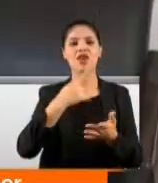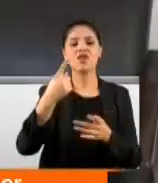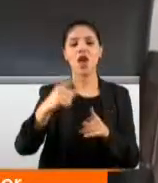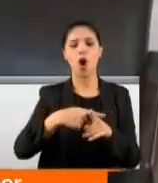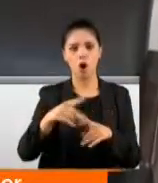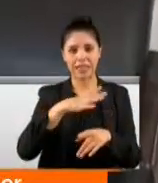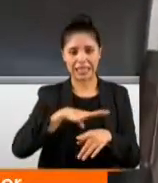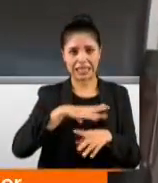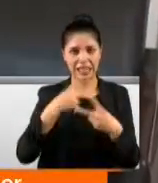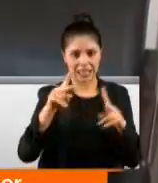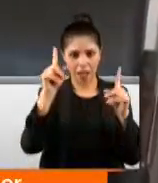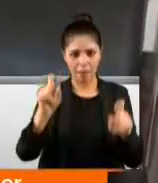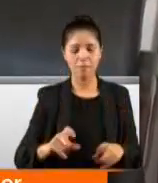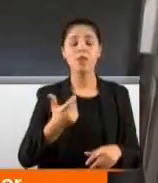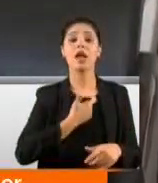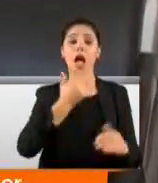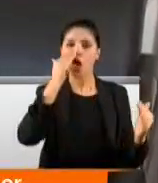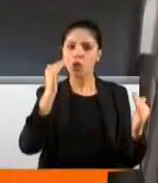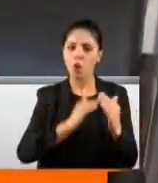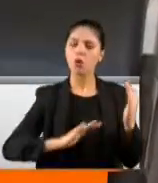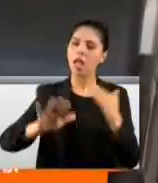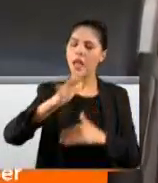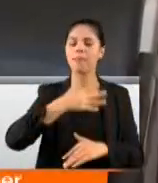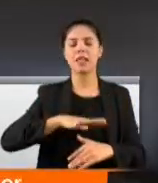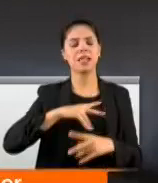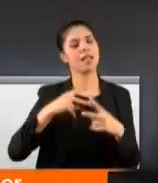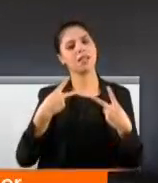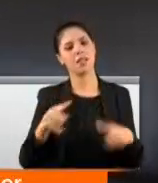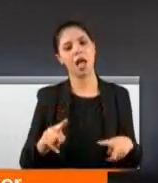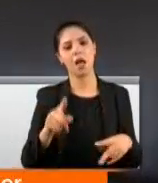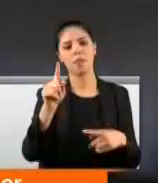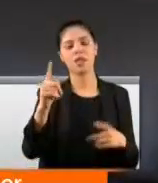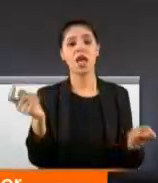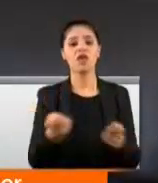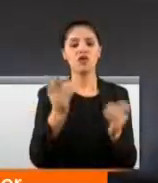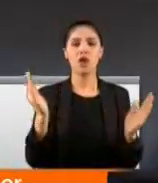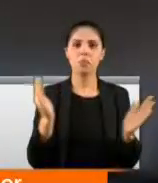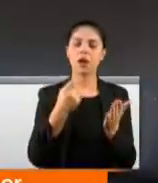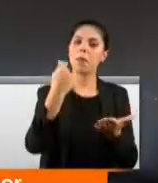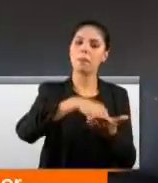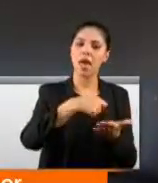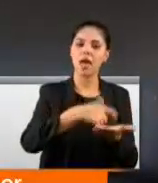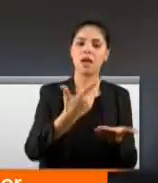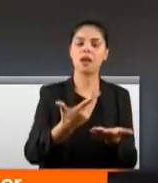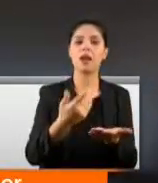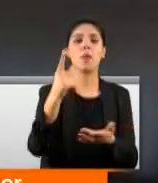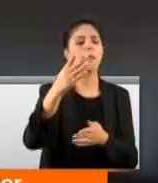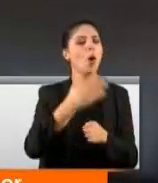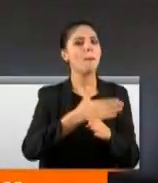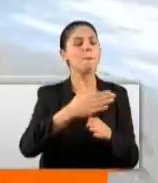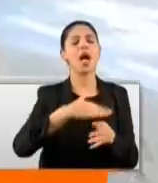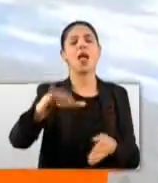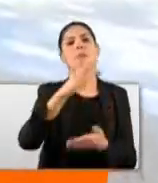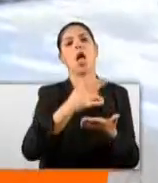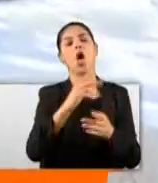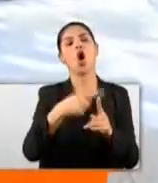edebilirler mi? Hukuka uygun olmak koşuluyla her talep makuldür. Bir çalışma karşılığı para vererek edindikleri bir mal ortak kabul